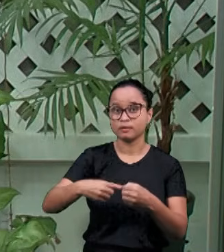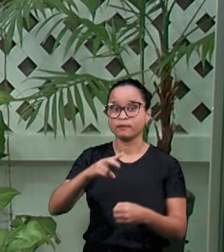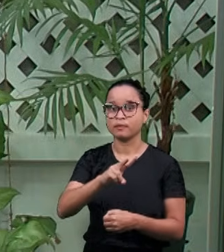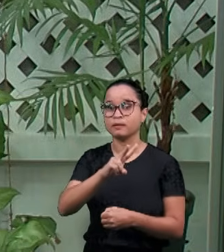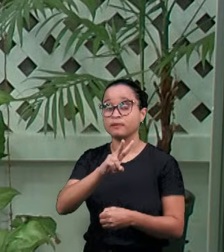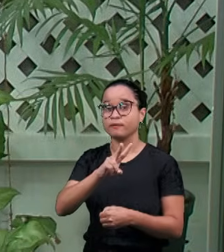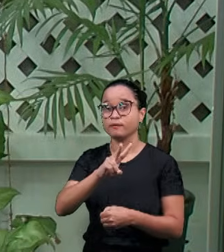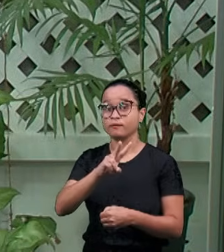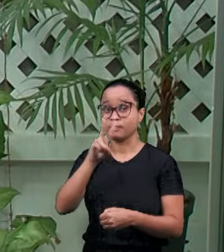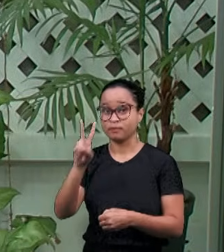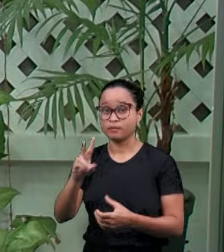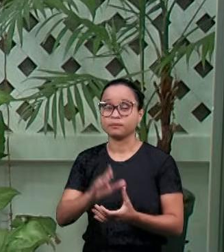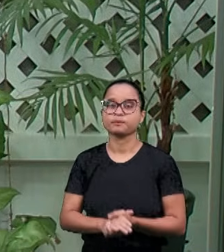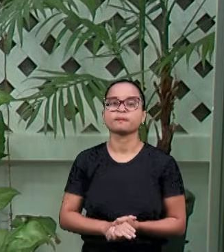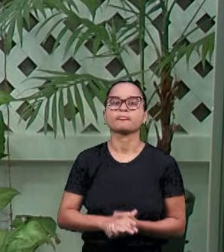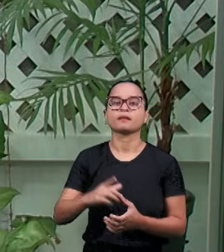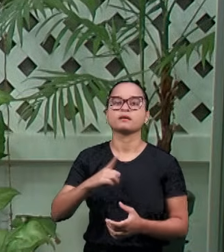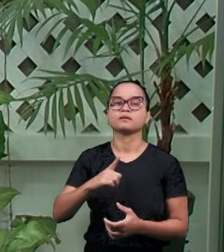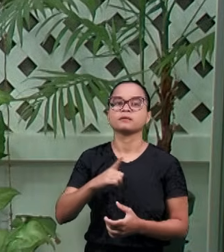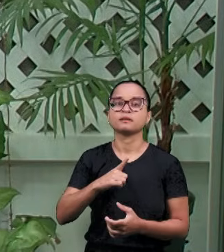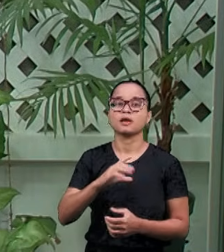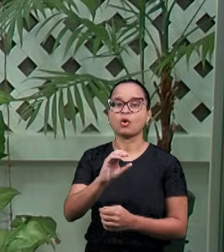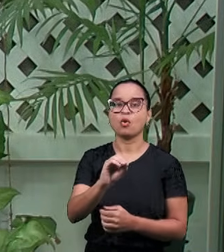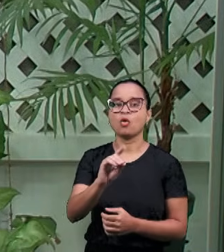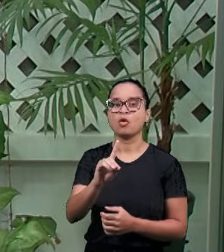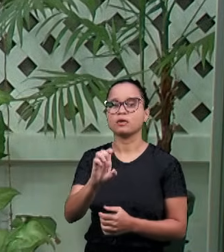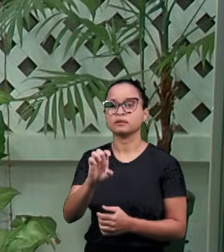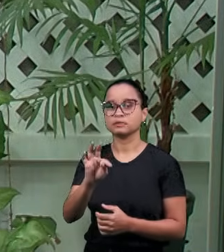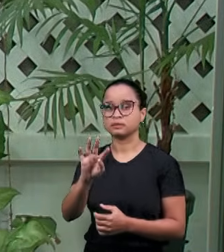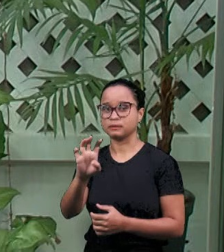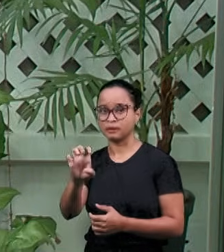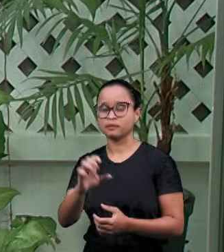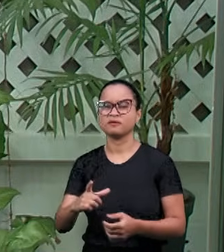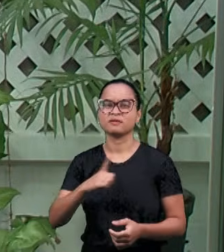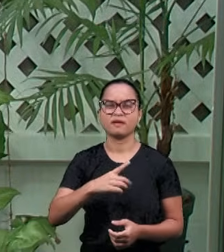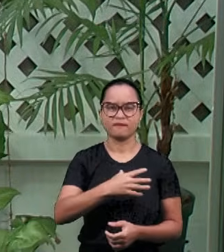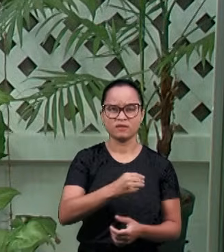connue depuis le début, épouse du pasteur Itamar, plusieurs enfants,